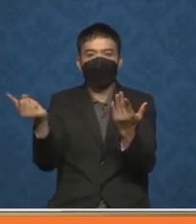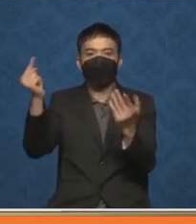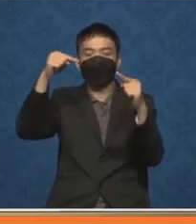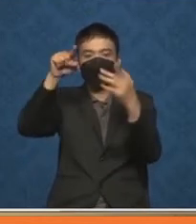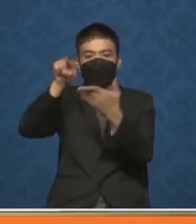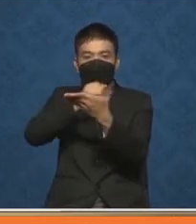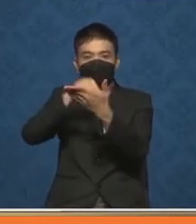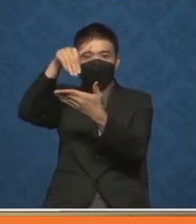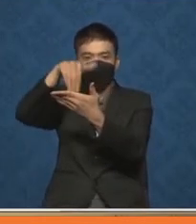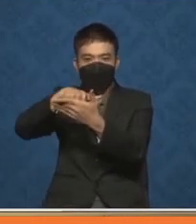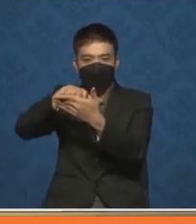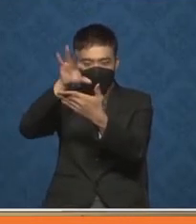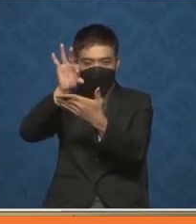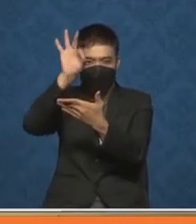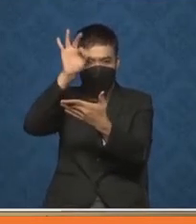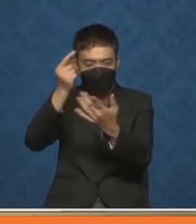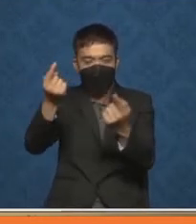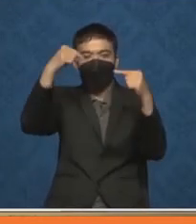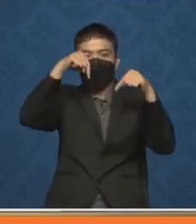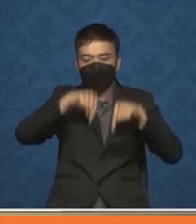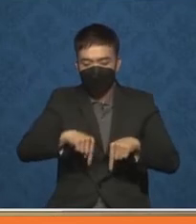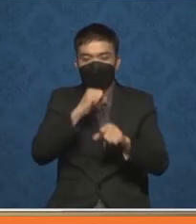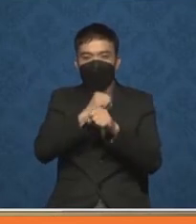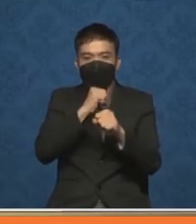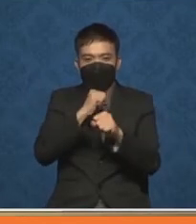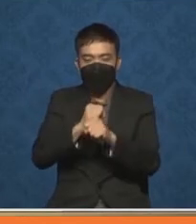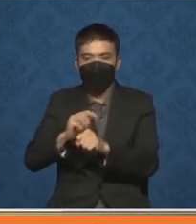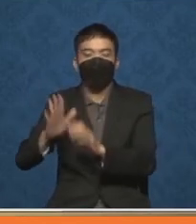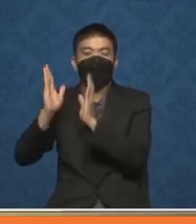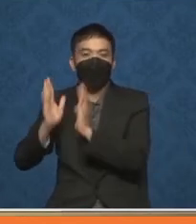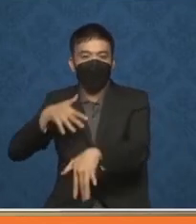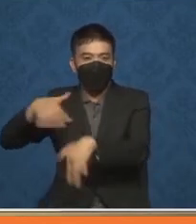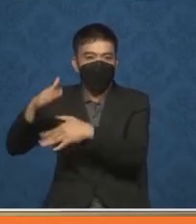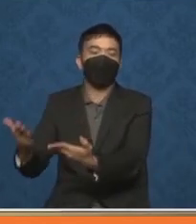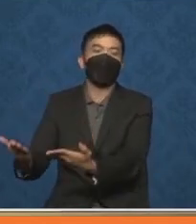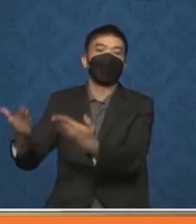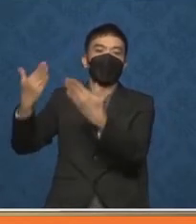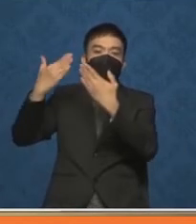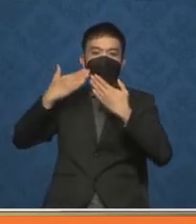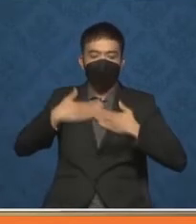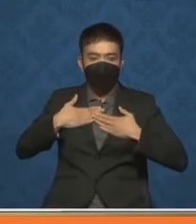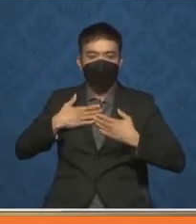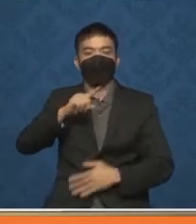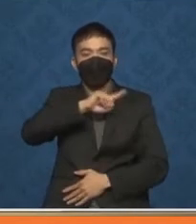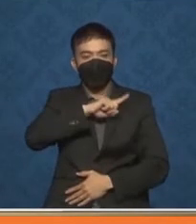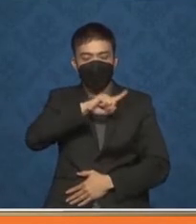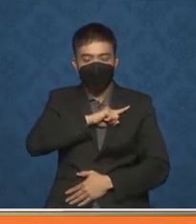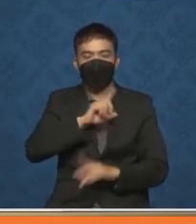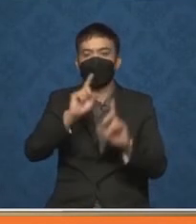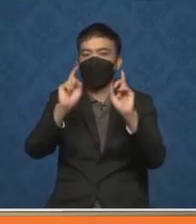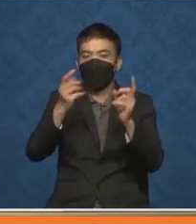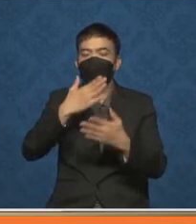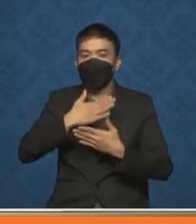สู่สภาเพื่อที่ต้องการจะเอาอำนาจของประชาชนที่มอบให้เราวง